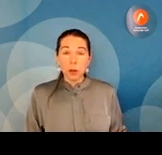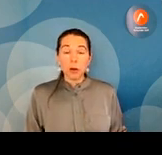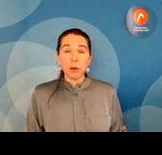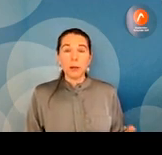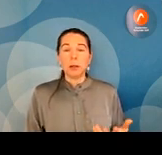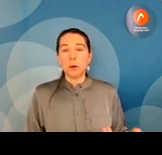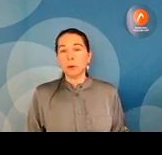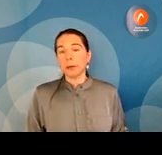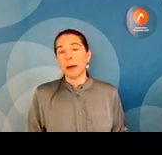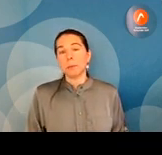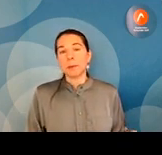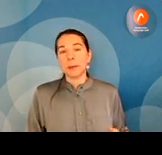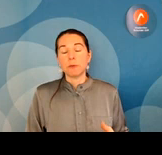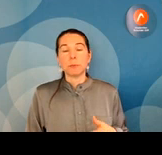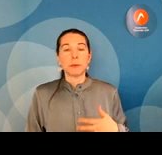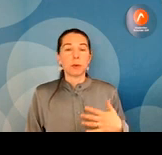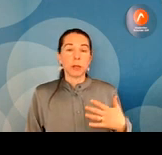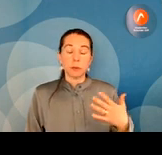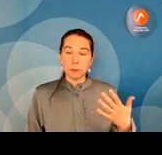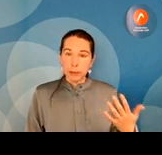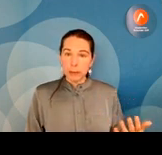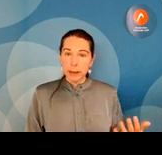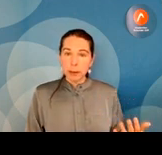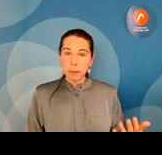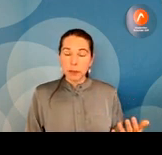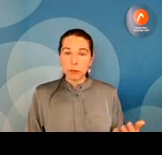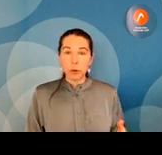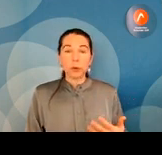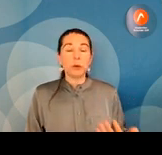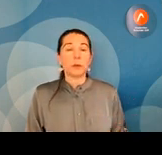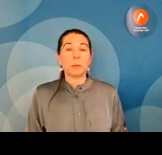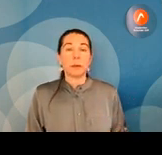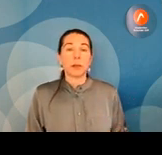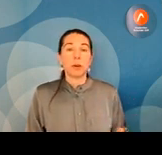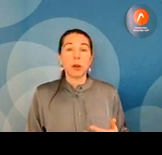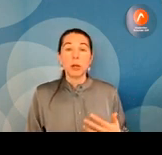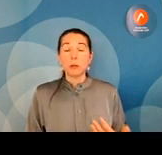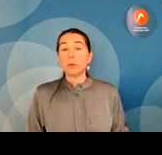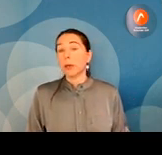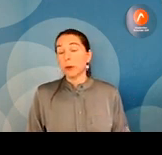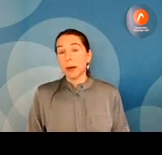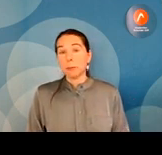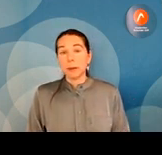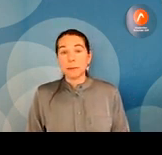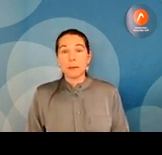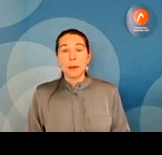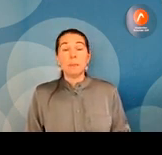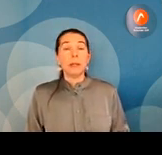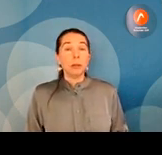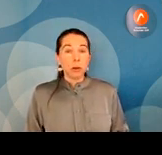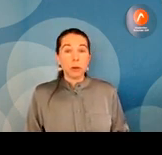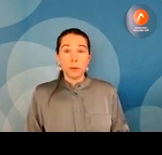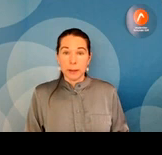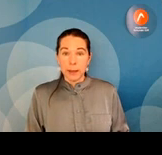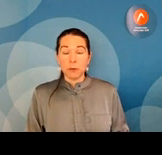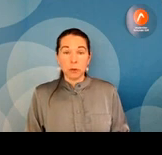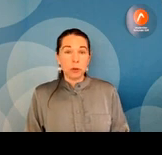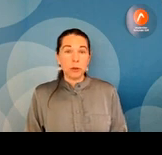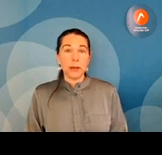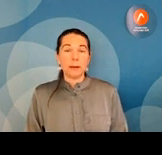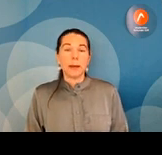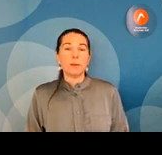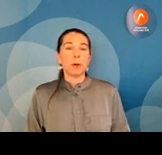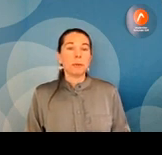att vi ska kunna ha långa arbetsliv, för att man ska kunna vilja arbeta kvar och kunna arbeta kvar, så är ju arbetsmiljön